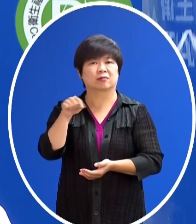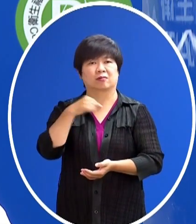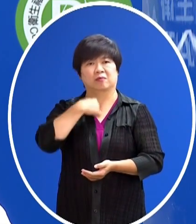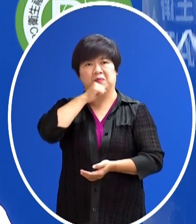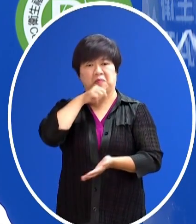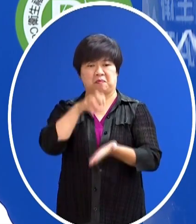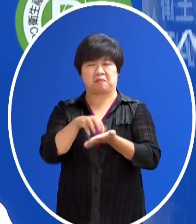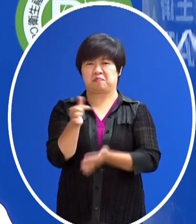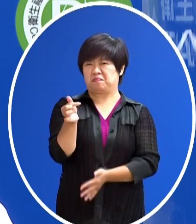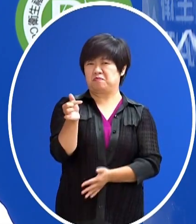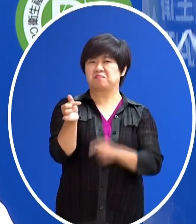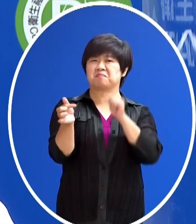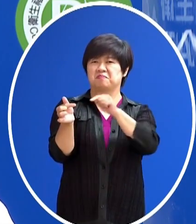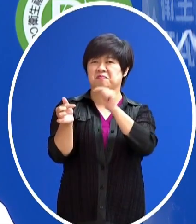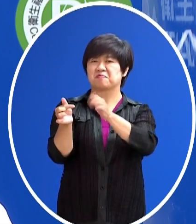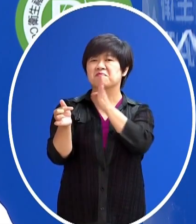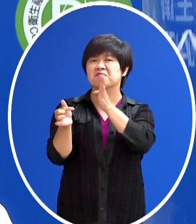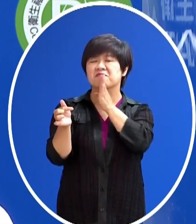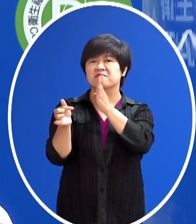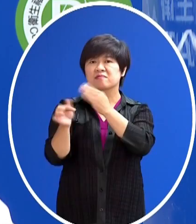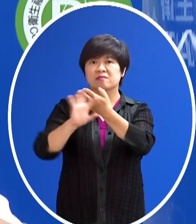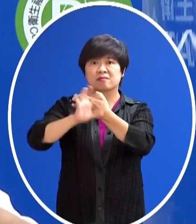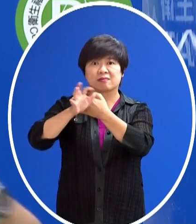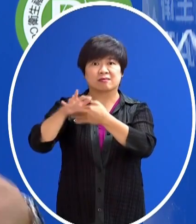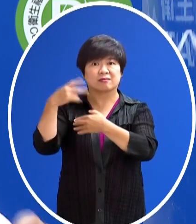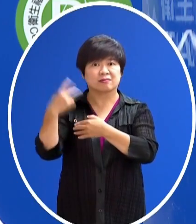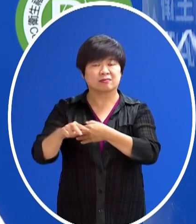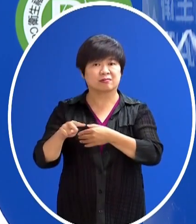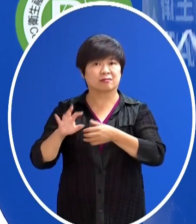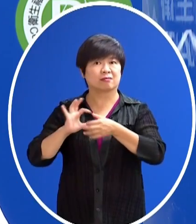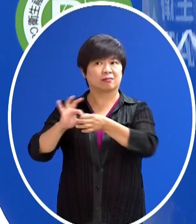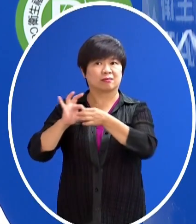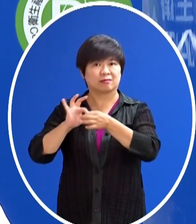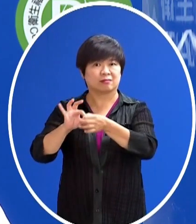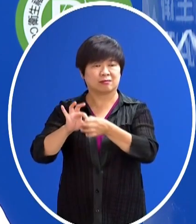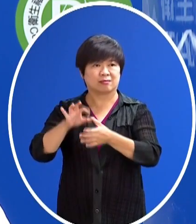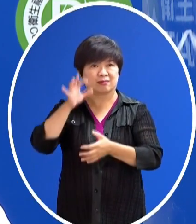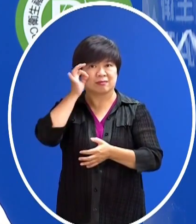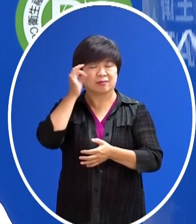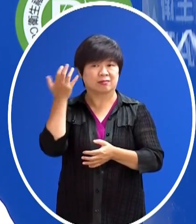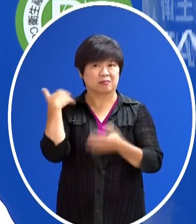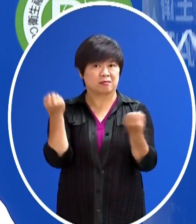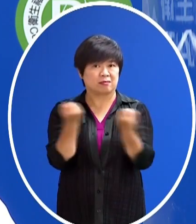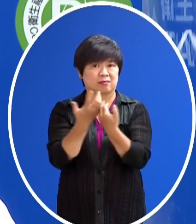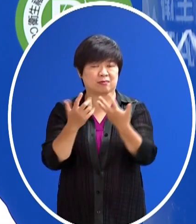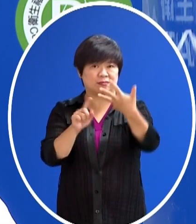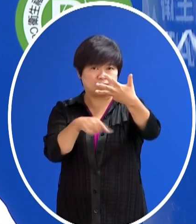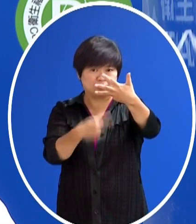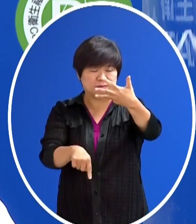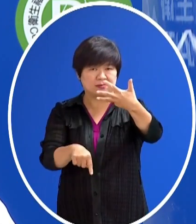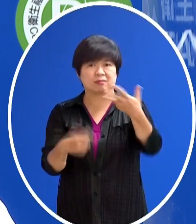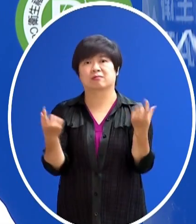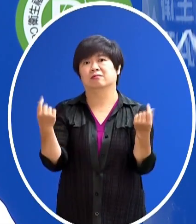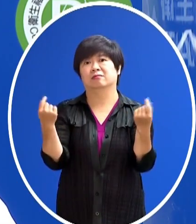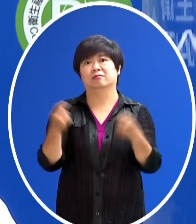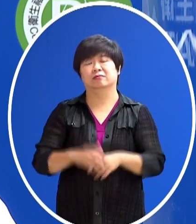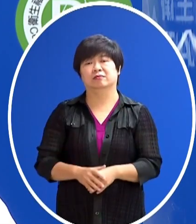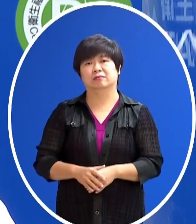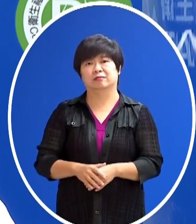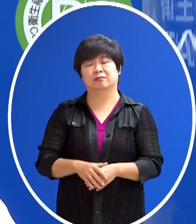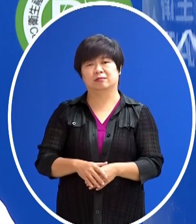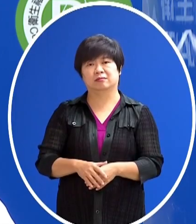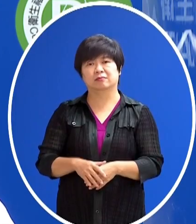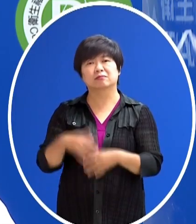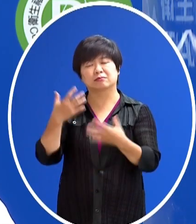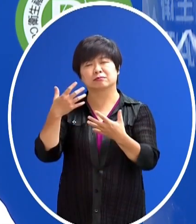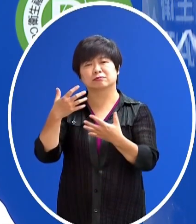们确诊是阳性，然后国外也要跟我们在这看到那8个案例，他们也是一样会那样做，可能做的